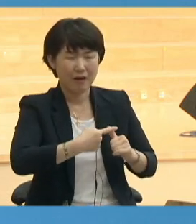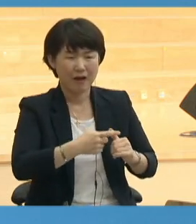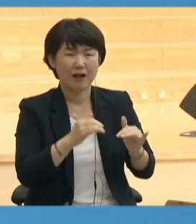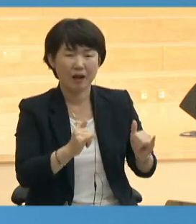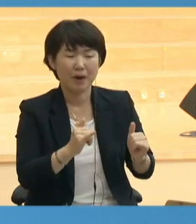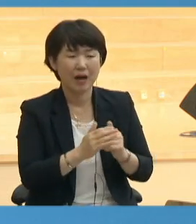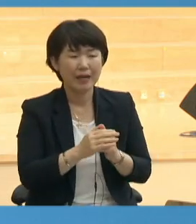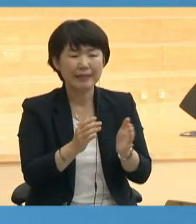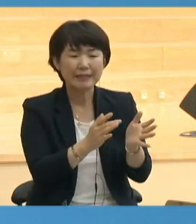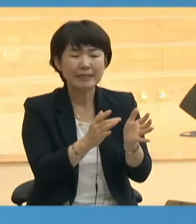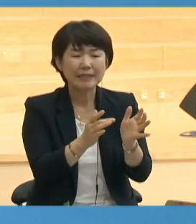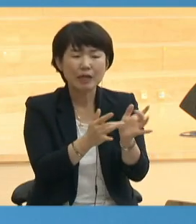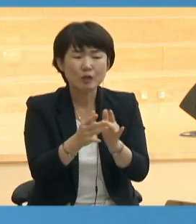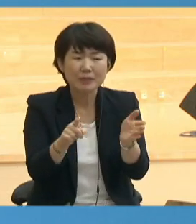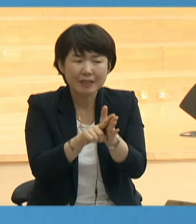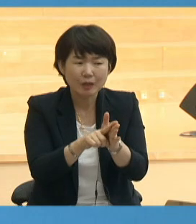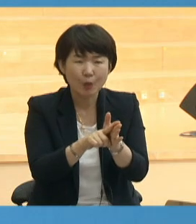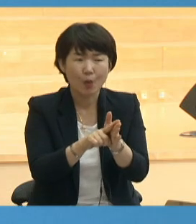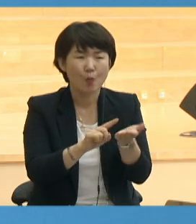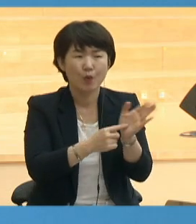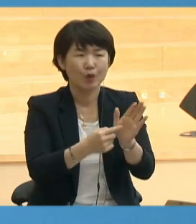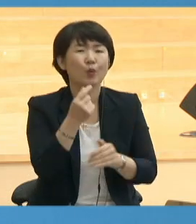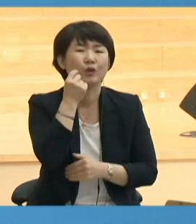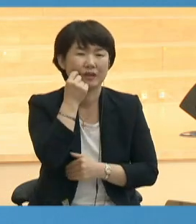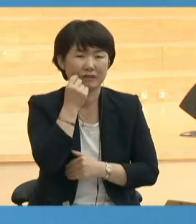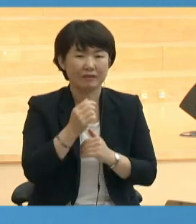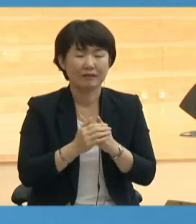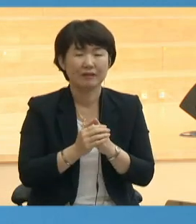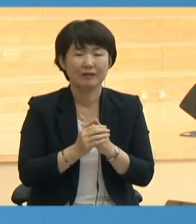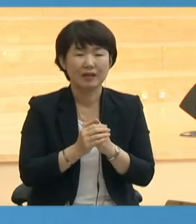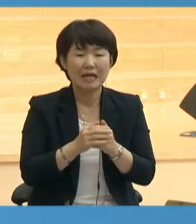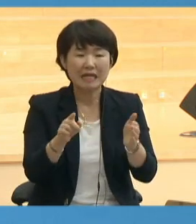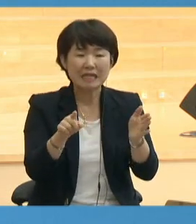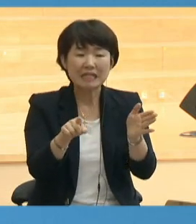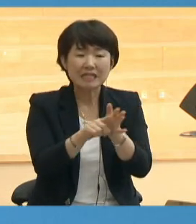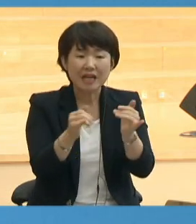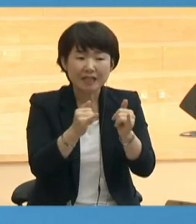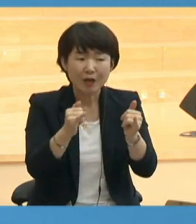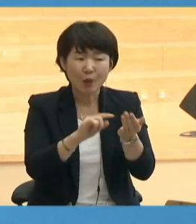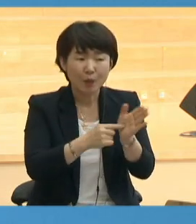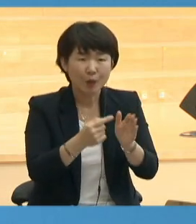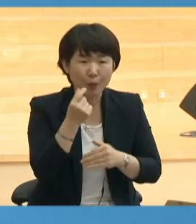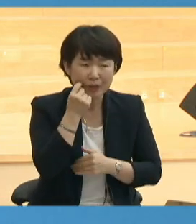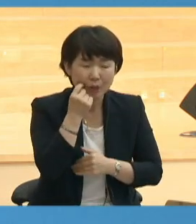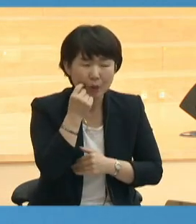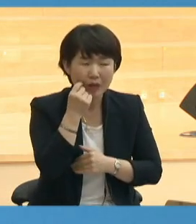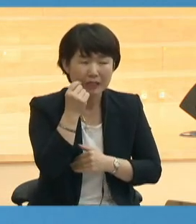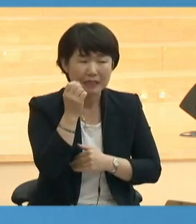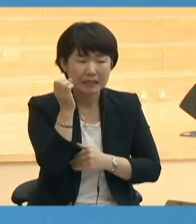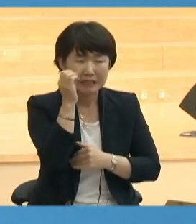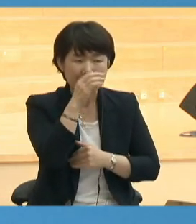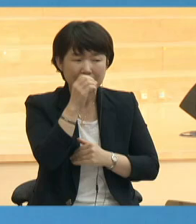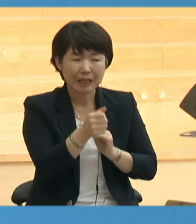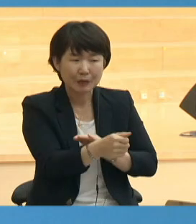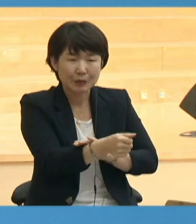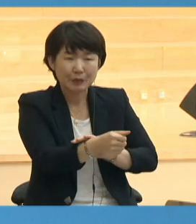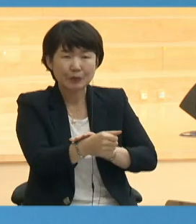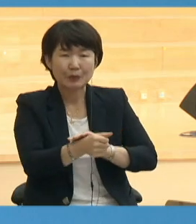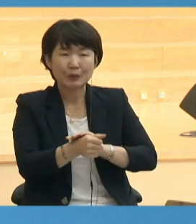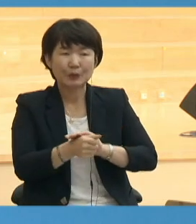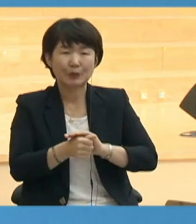예수쟁이 란 표를 안내 신앙이라는 표현한 내고 있어 닭꼬치 나가죠